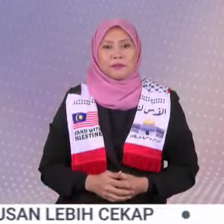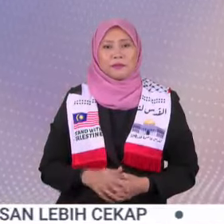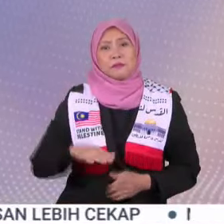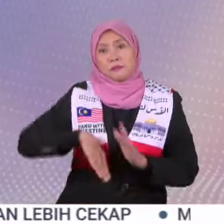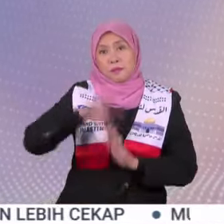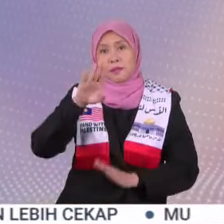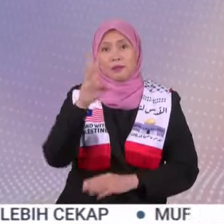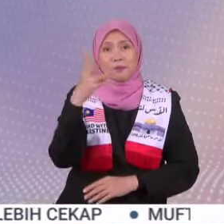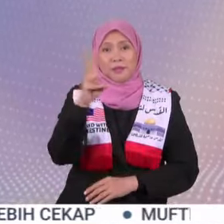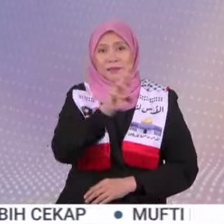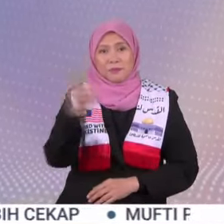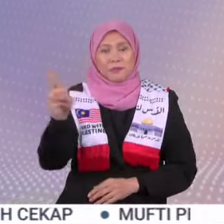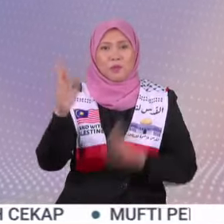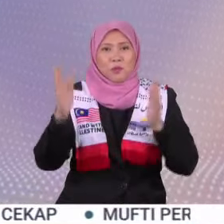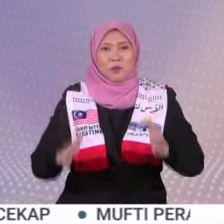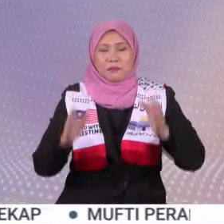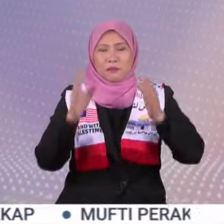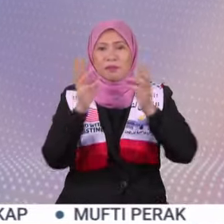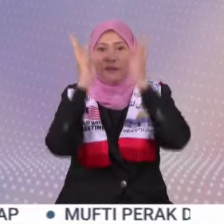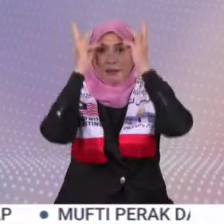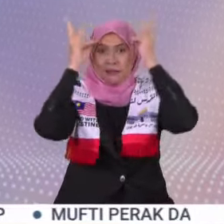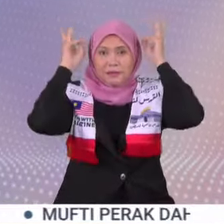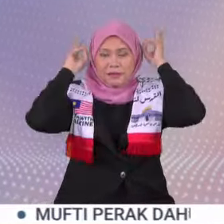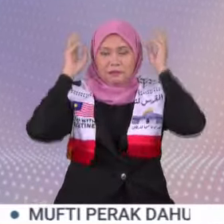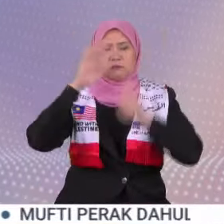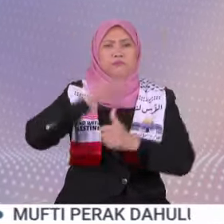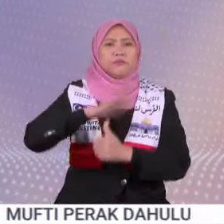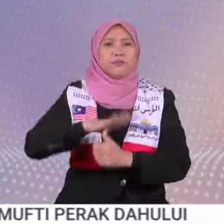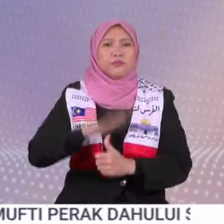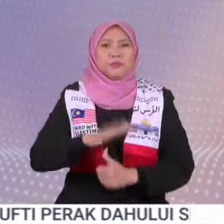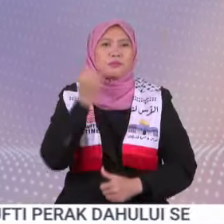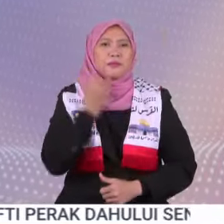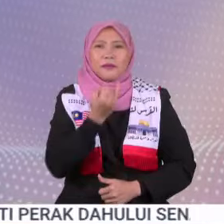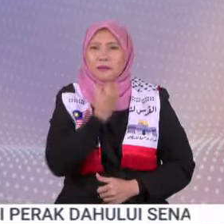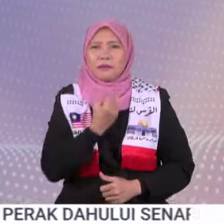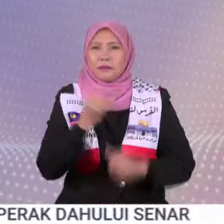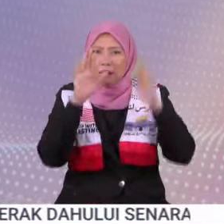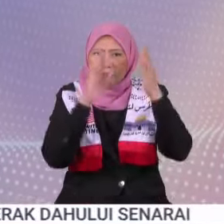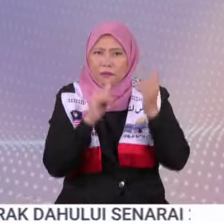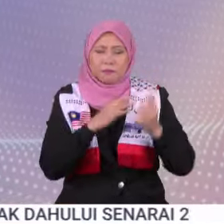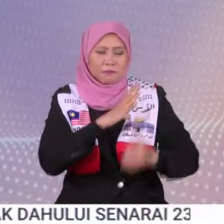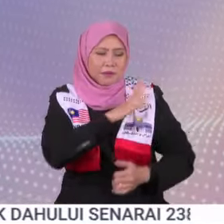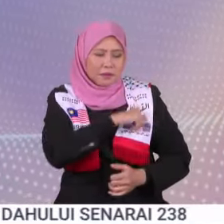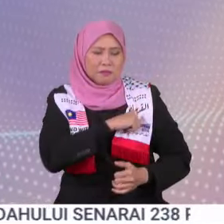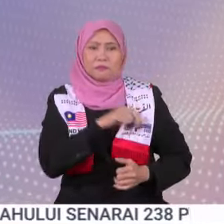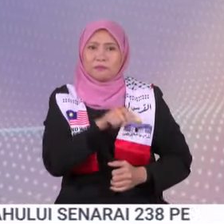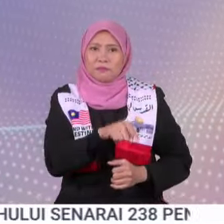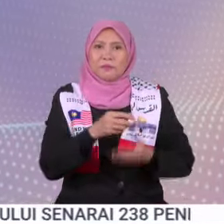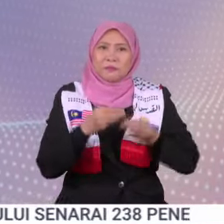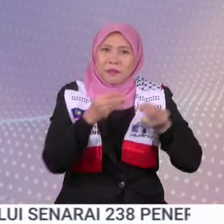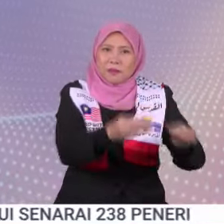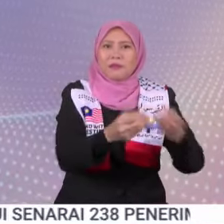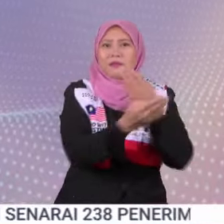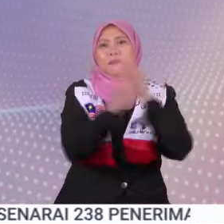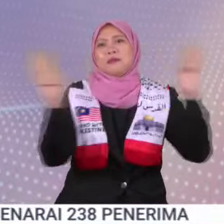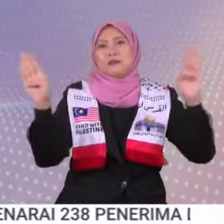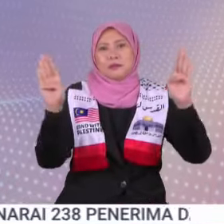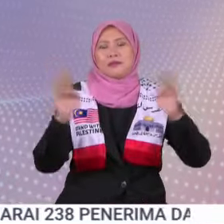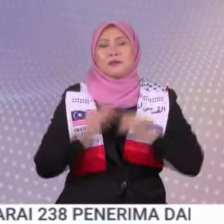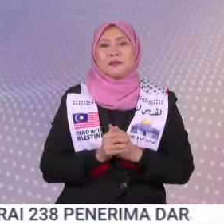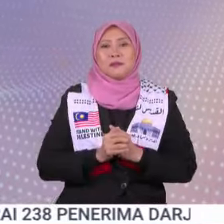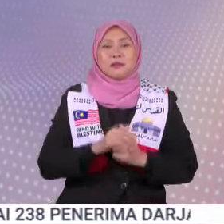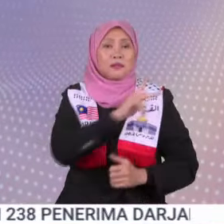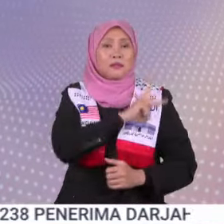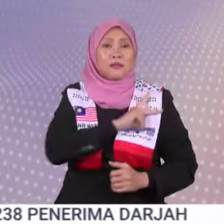Lebih 16,000 masyarakat orang asli di Kelantan mengutuk kekejaman Israel dan berharap rakyat Palestin segera diberi kebebasan. Ketua